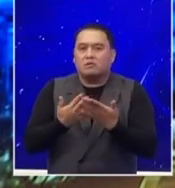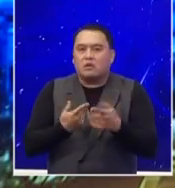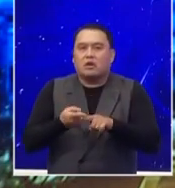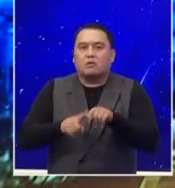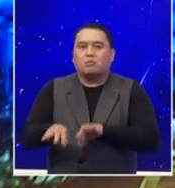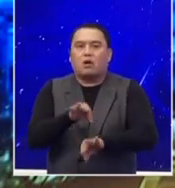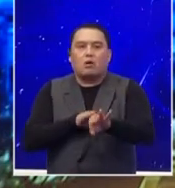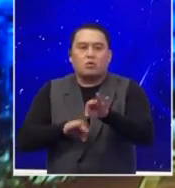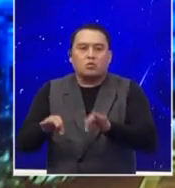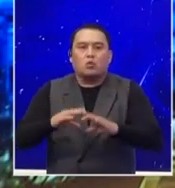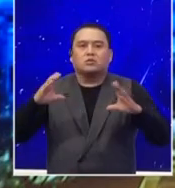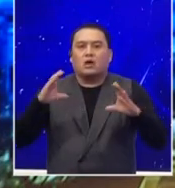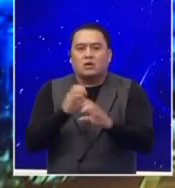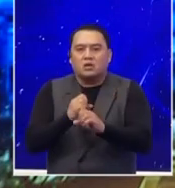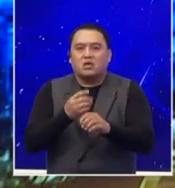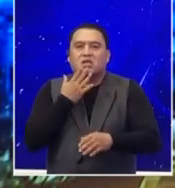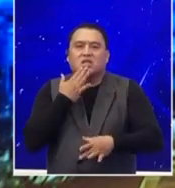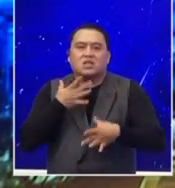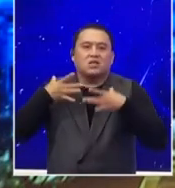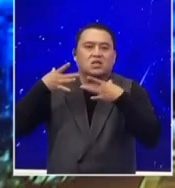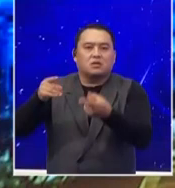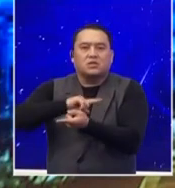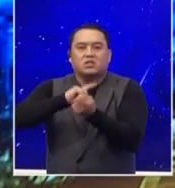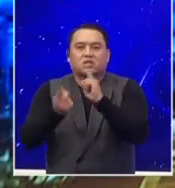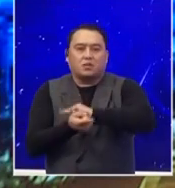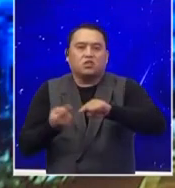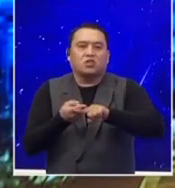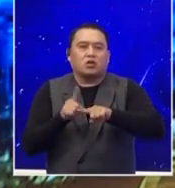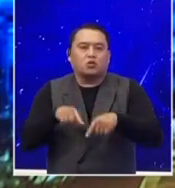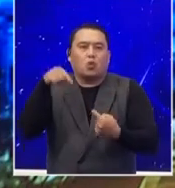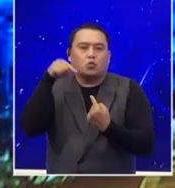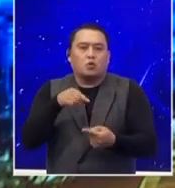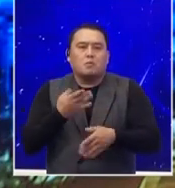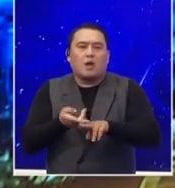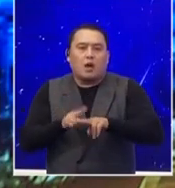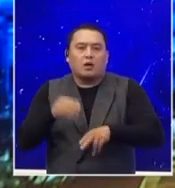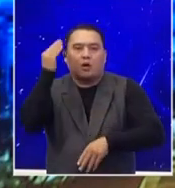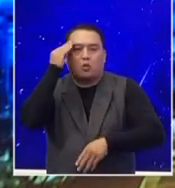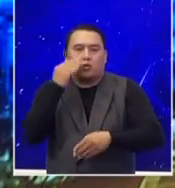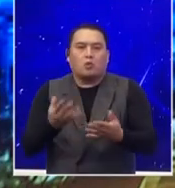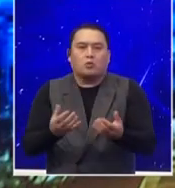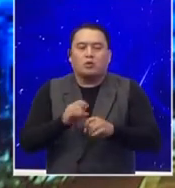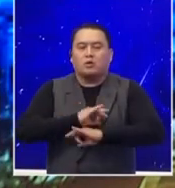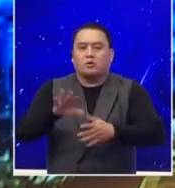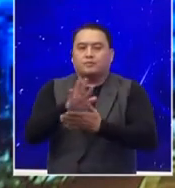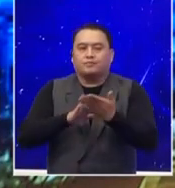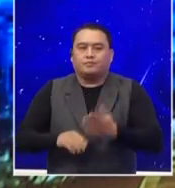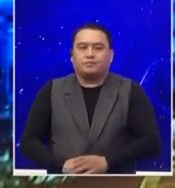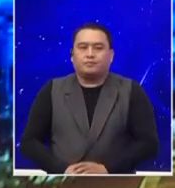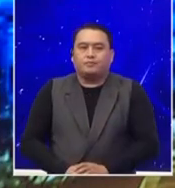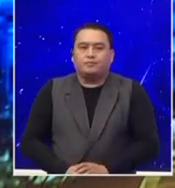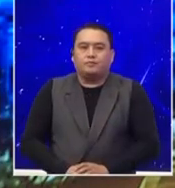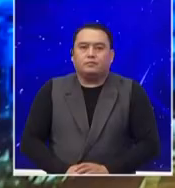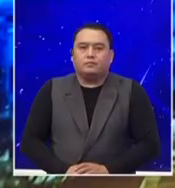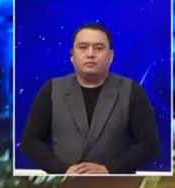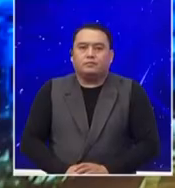ряд проектов по уменьшению импортозамещения. Какие конкретные меры будут для этого приняты, узнавал Ануар Амангельдинов.